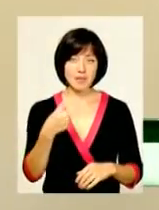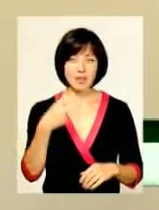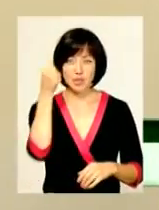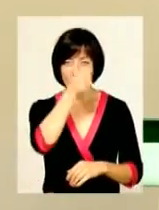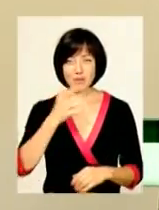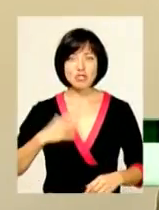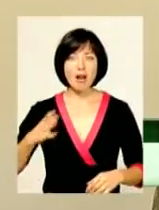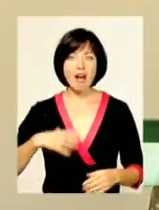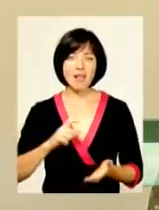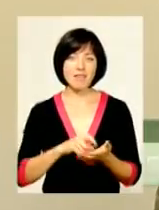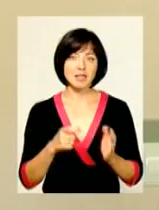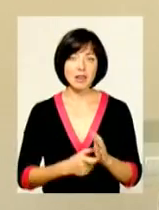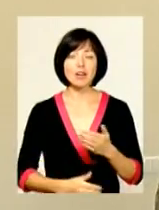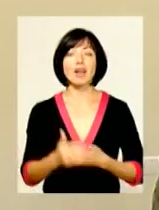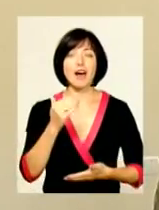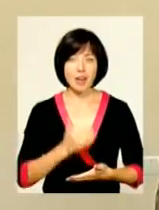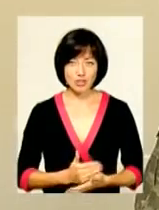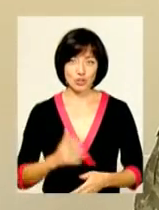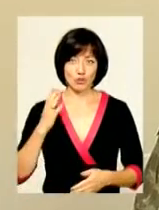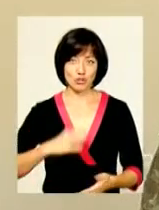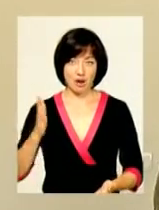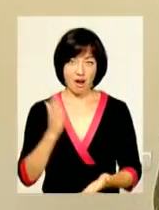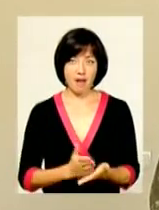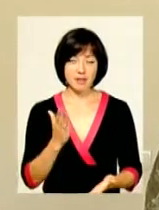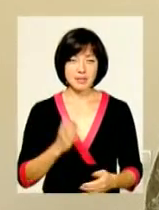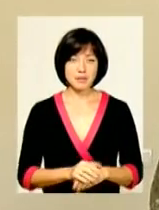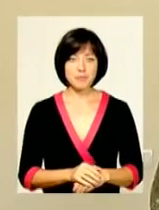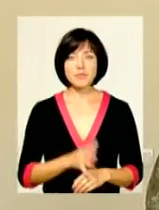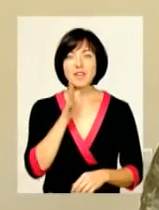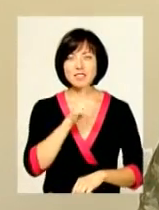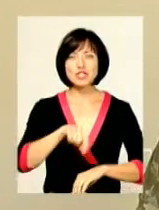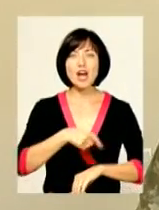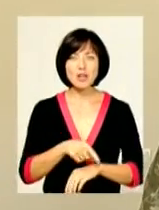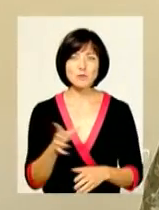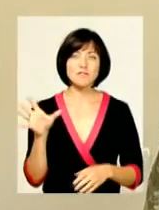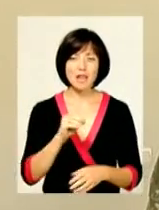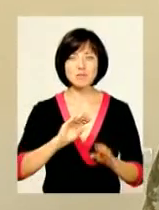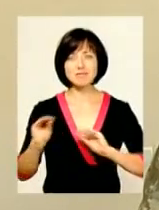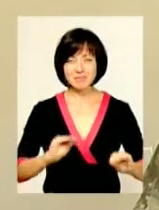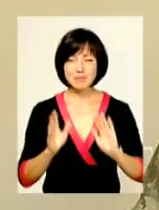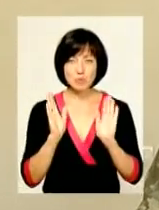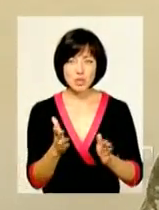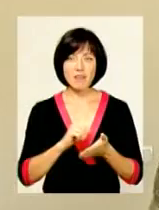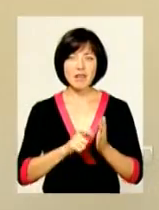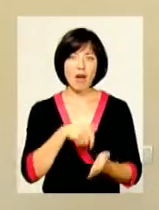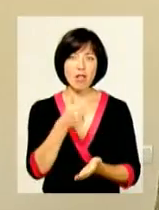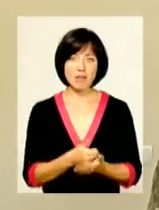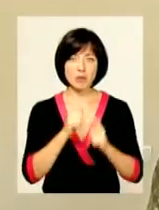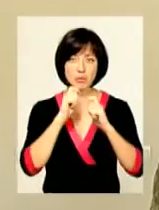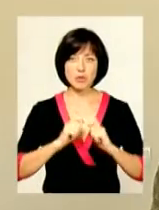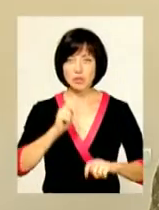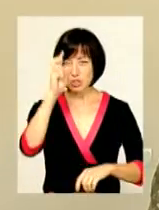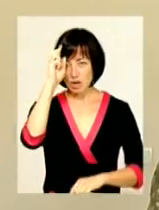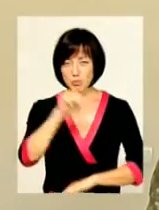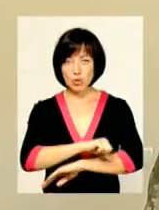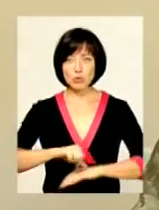ми чекали квартири. Нарешті ми її дочекалися. З часом воно все склонується. Головне, що квартира є, вона подарована від Державної